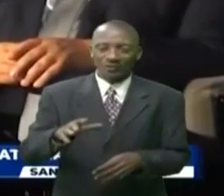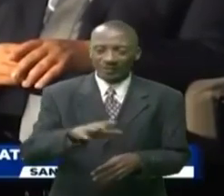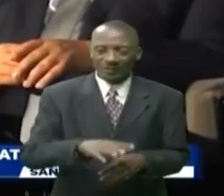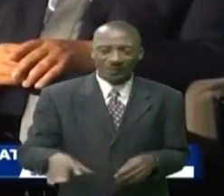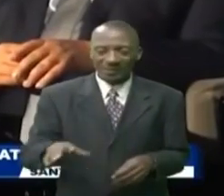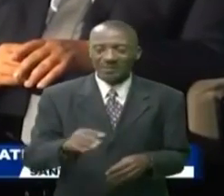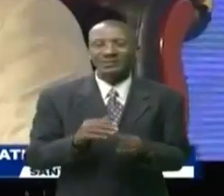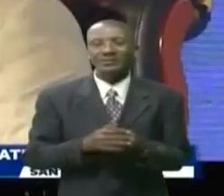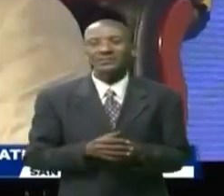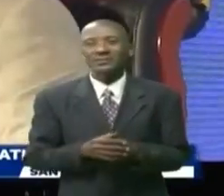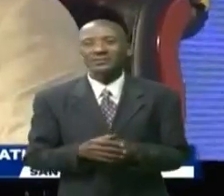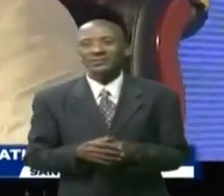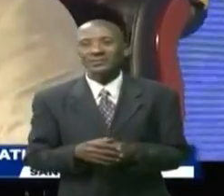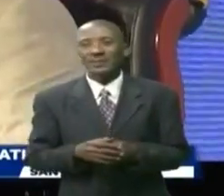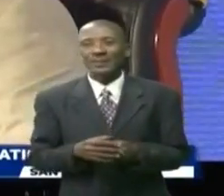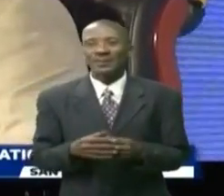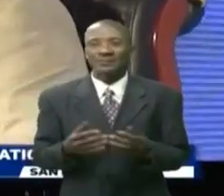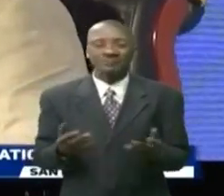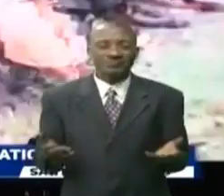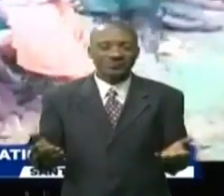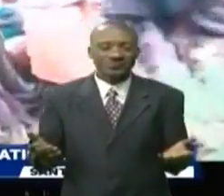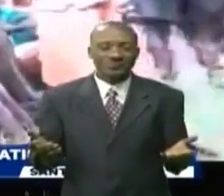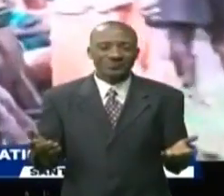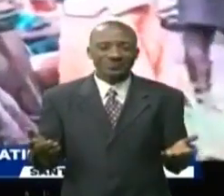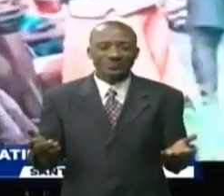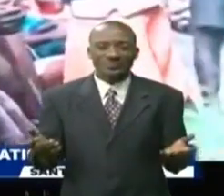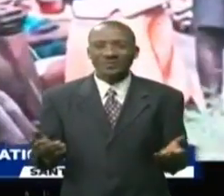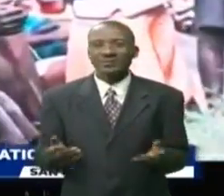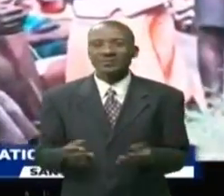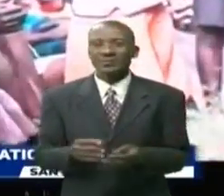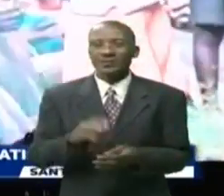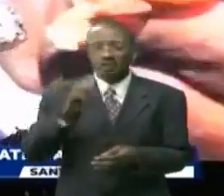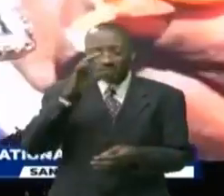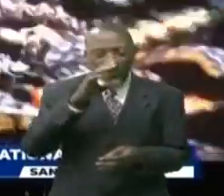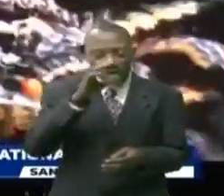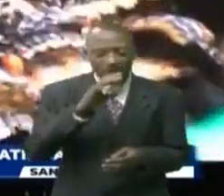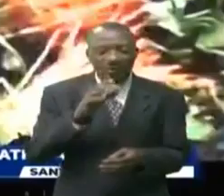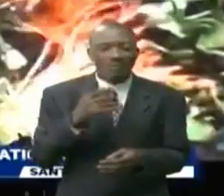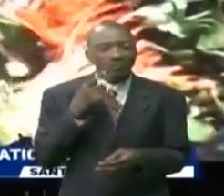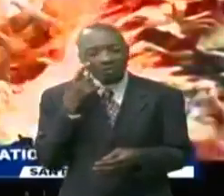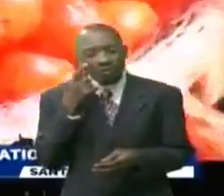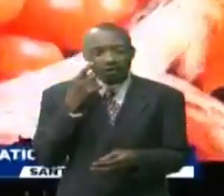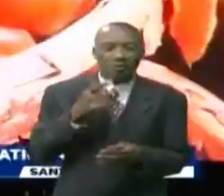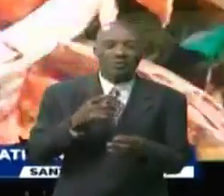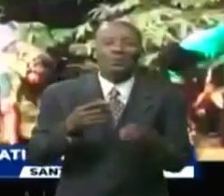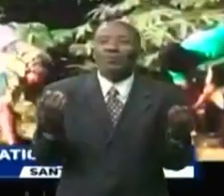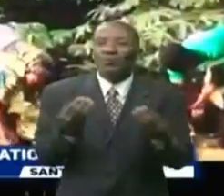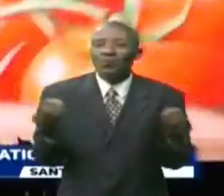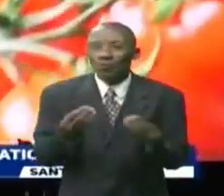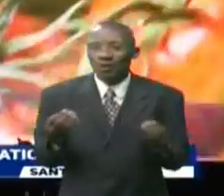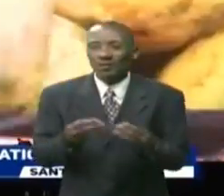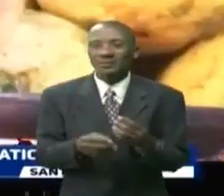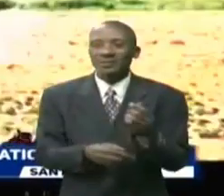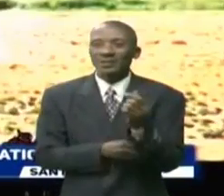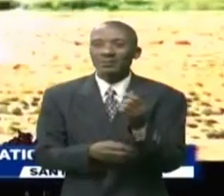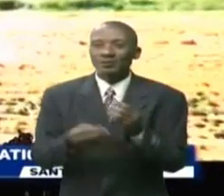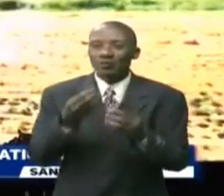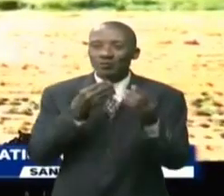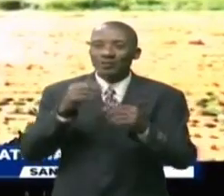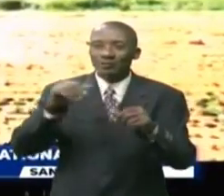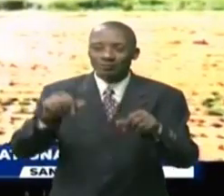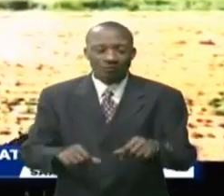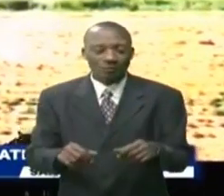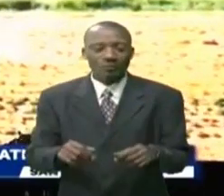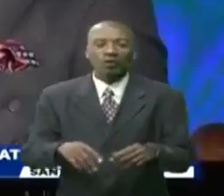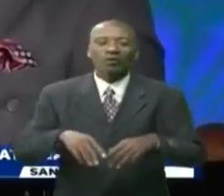pendant 3 jours. 18 enfants meurent par heure pour cause de malnutrition. C'est impensable pour un pays avec autant de terres arables.